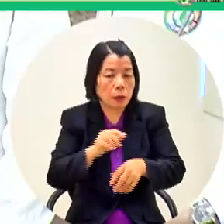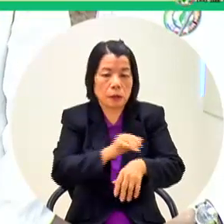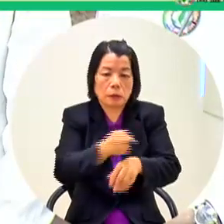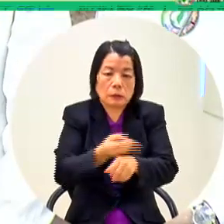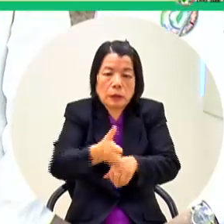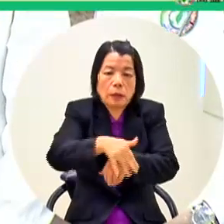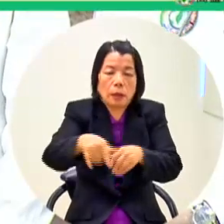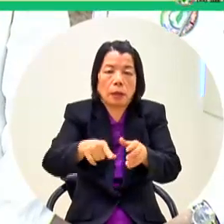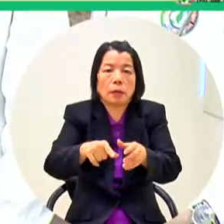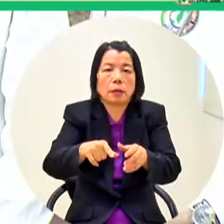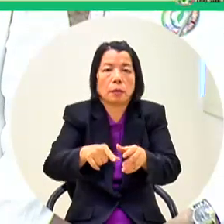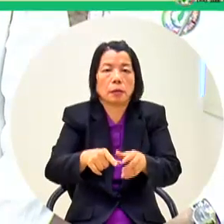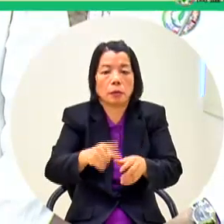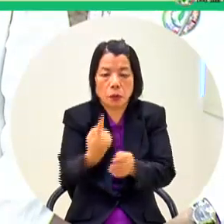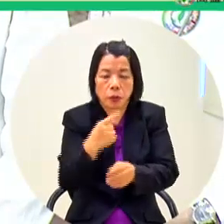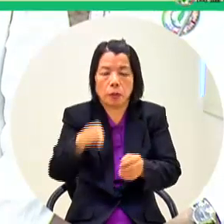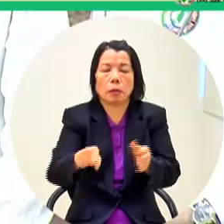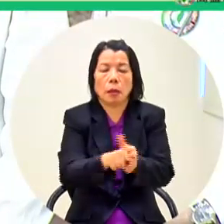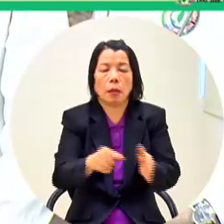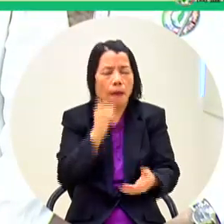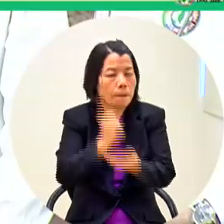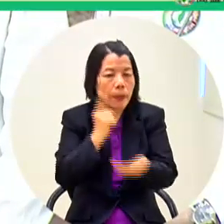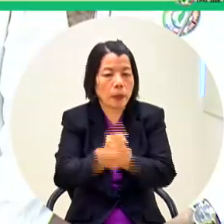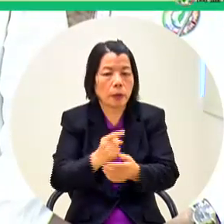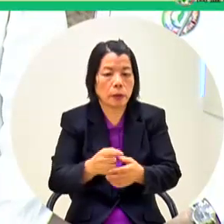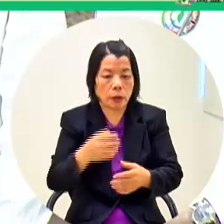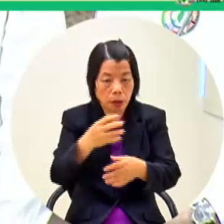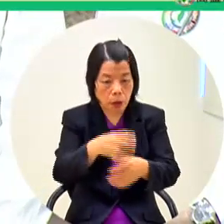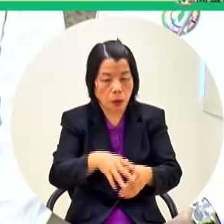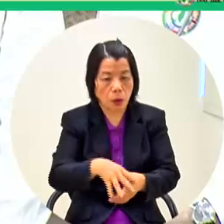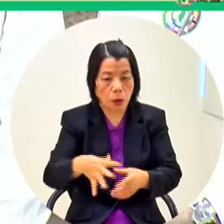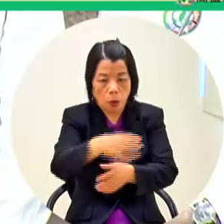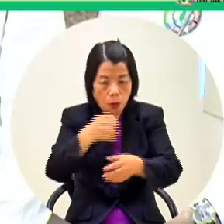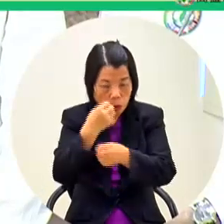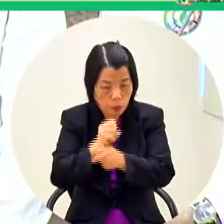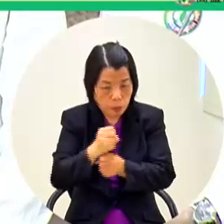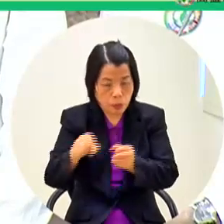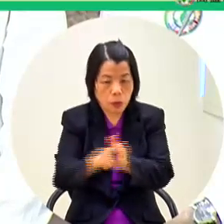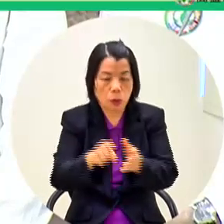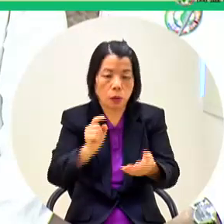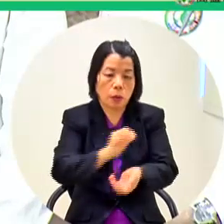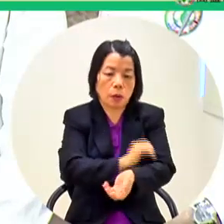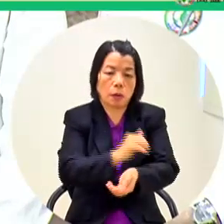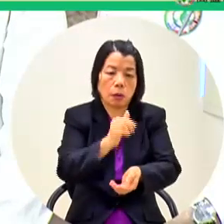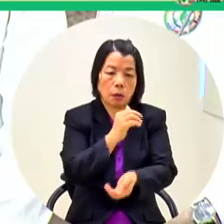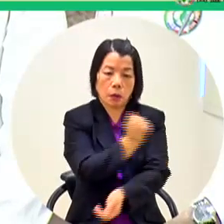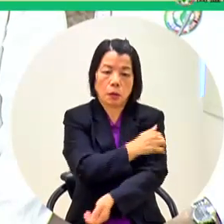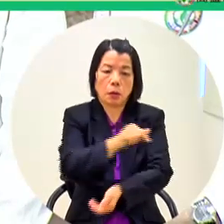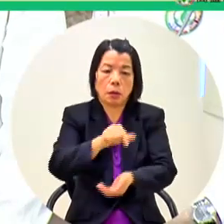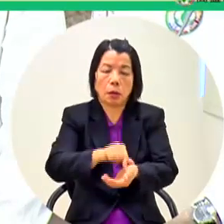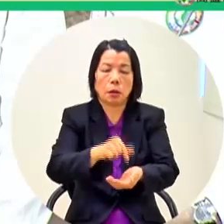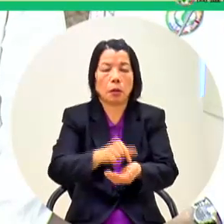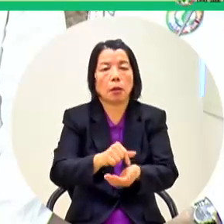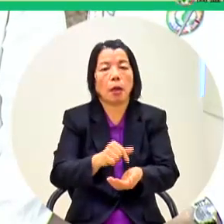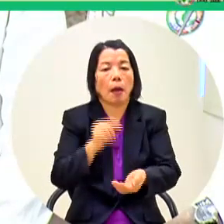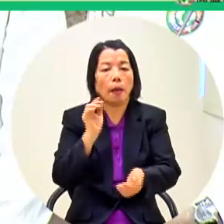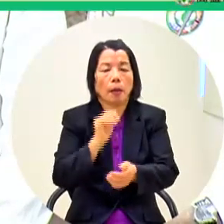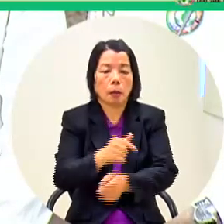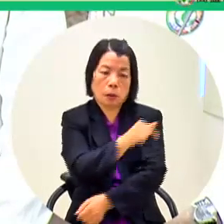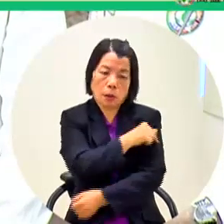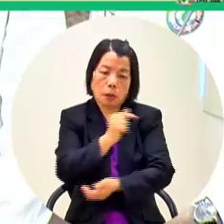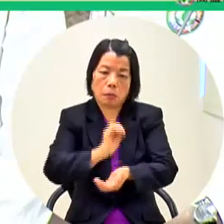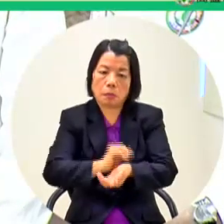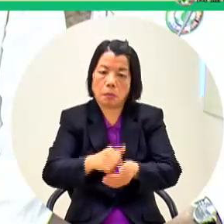天都采检吗？如果没有办法天天筛检，那对医护人员的普筛意义就不大。事实上是不可能天天